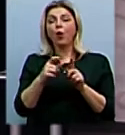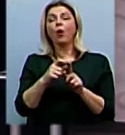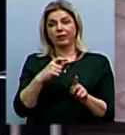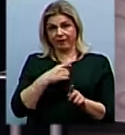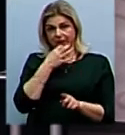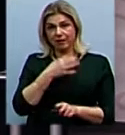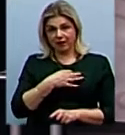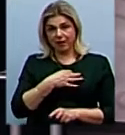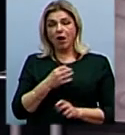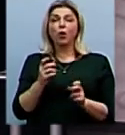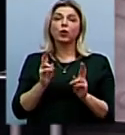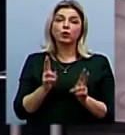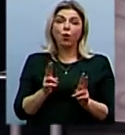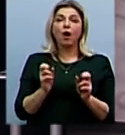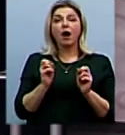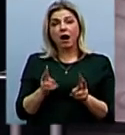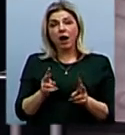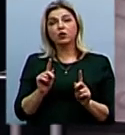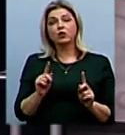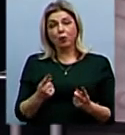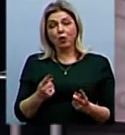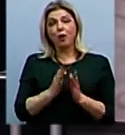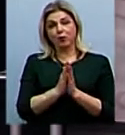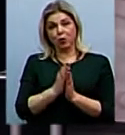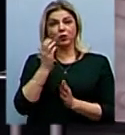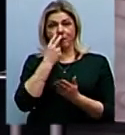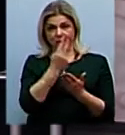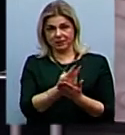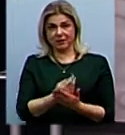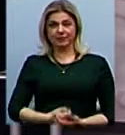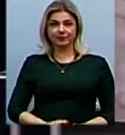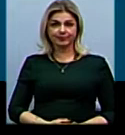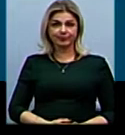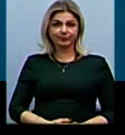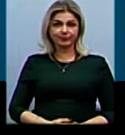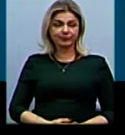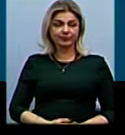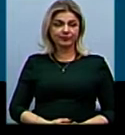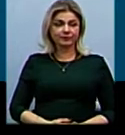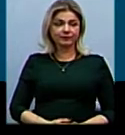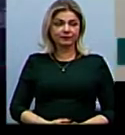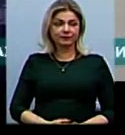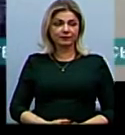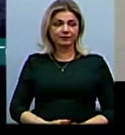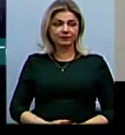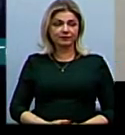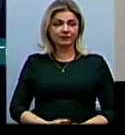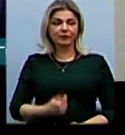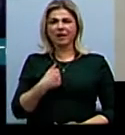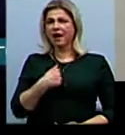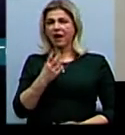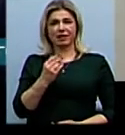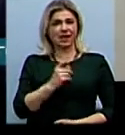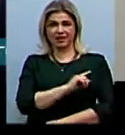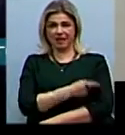відповіли. Хто, як і чому, прошу показати наших режисерів. Я не сильно